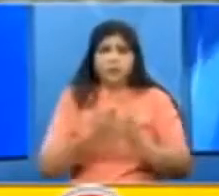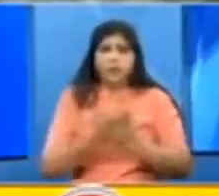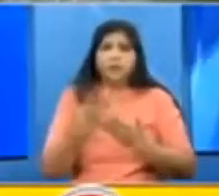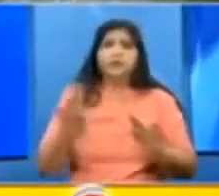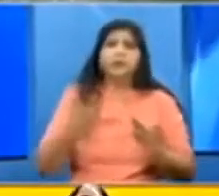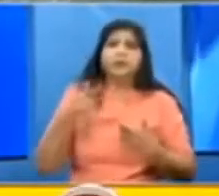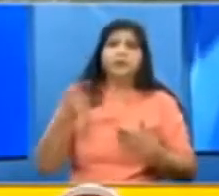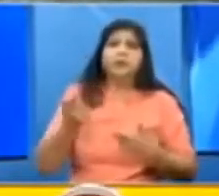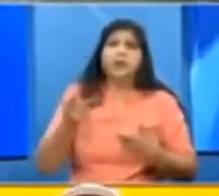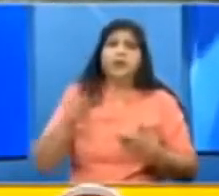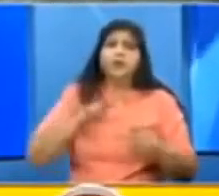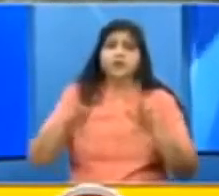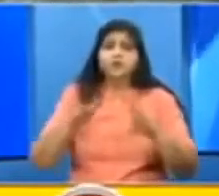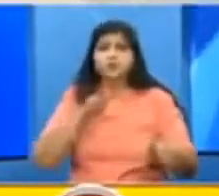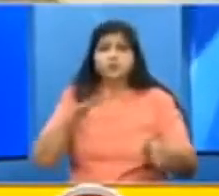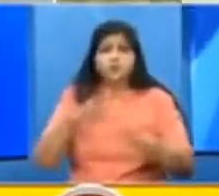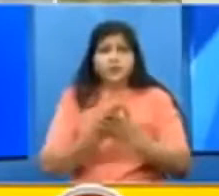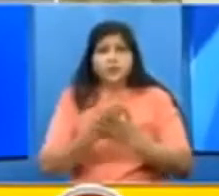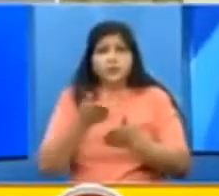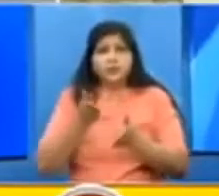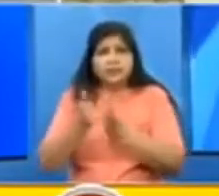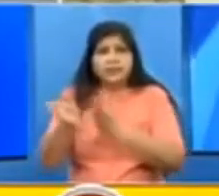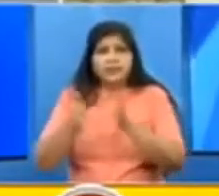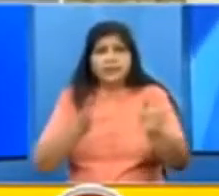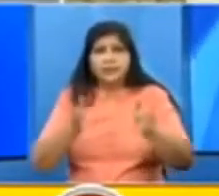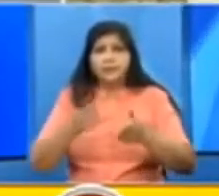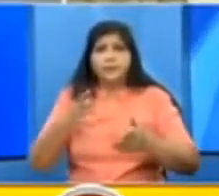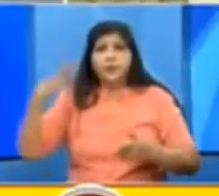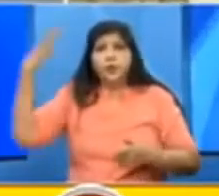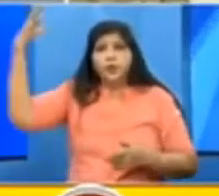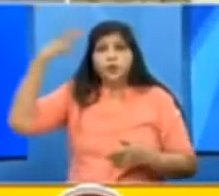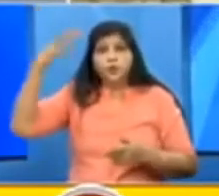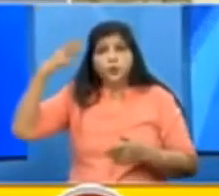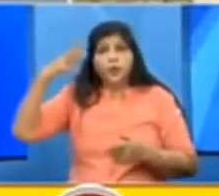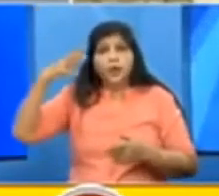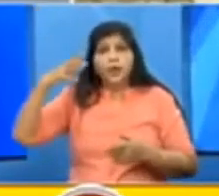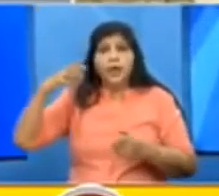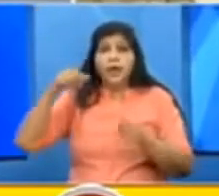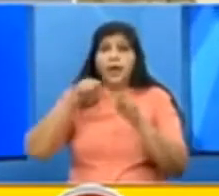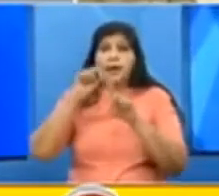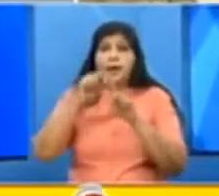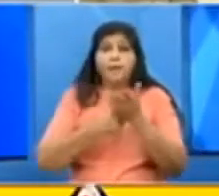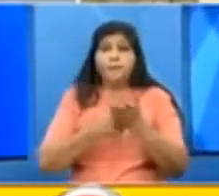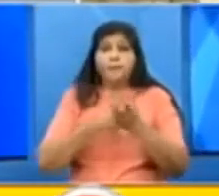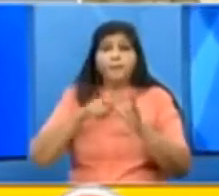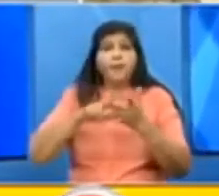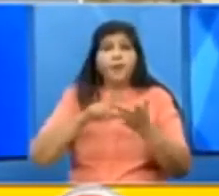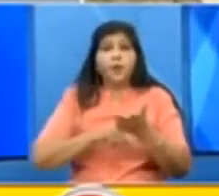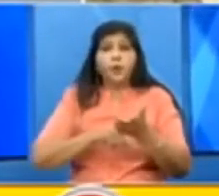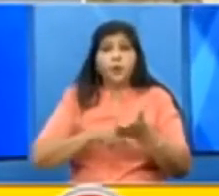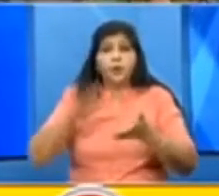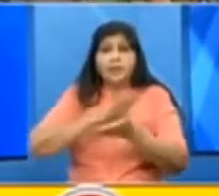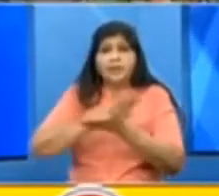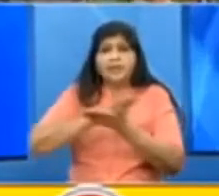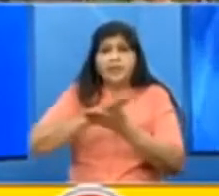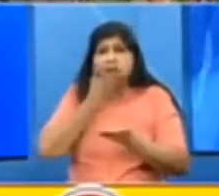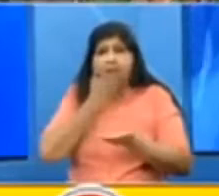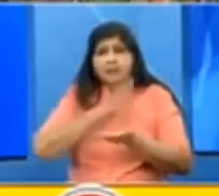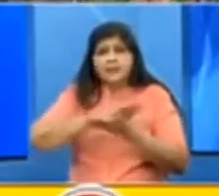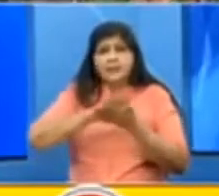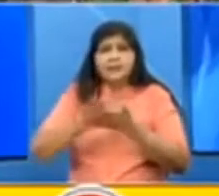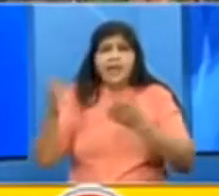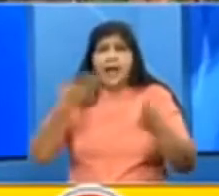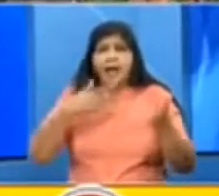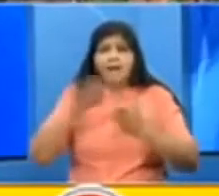एक ड्यूअल सिस्टम है जिसका नाम है सोलार एप्रिकॉट ड्रायर एंड स्पेस हीटर। ये खुबानी और दूसरे अन्य फलों